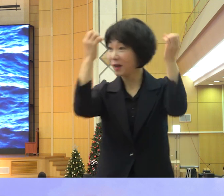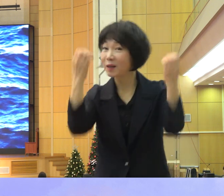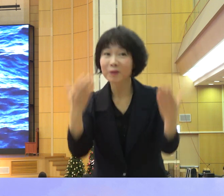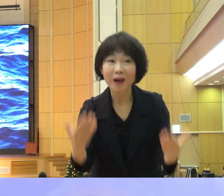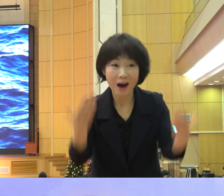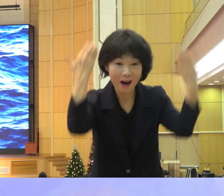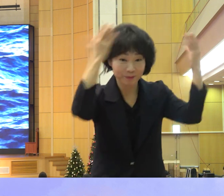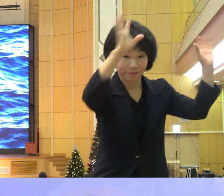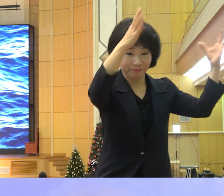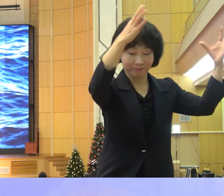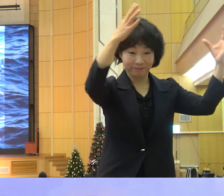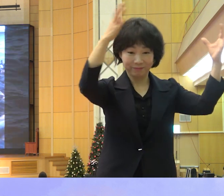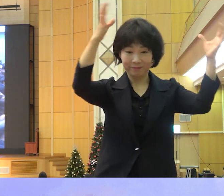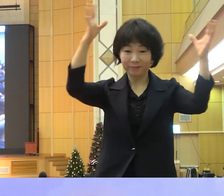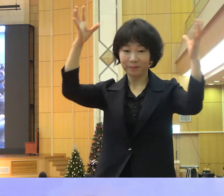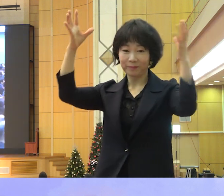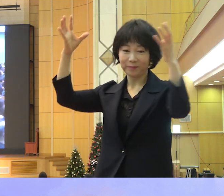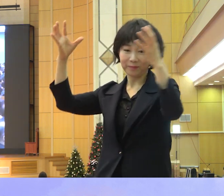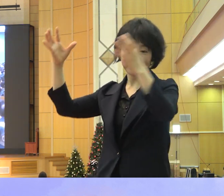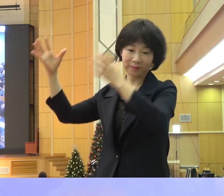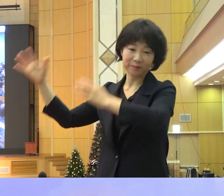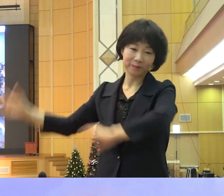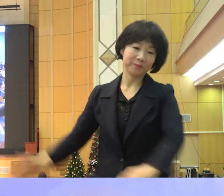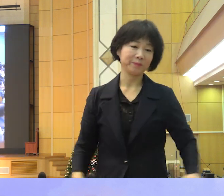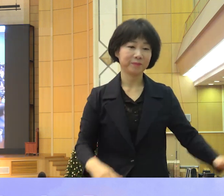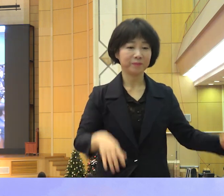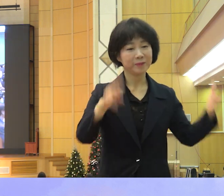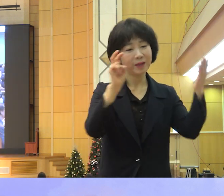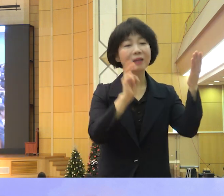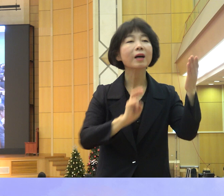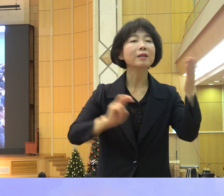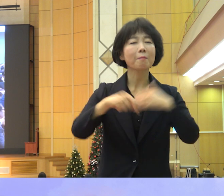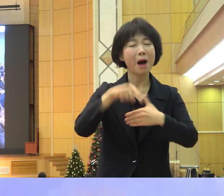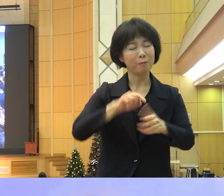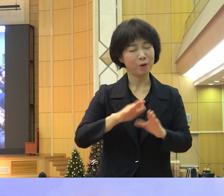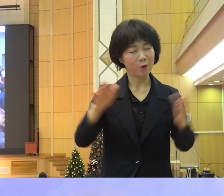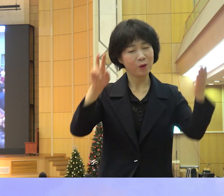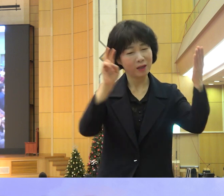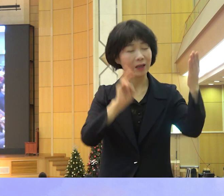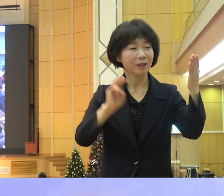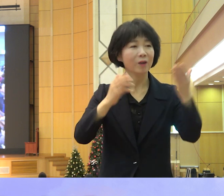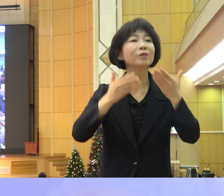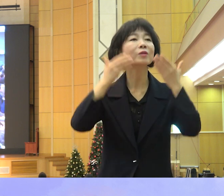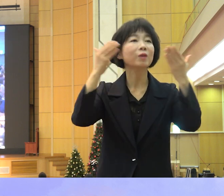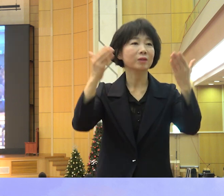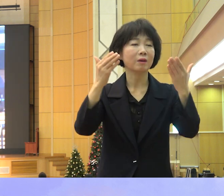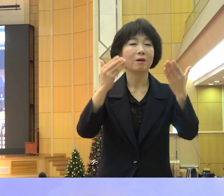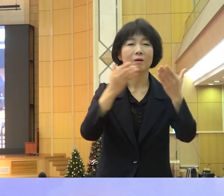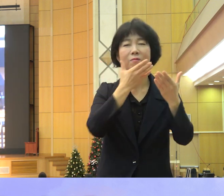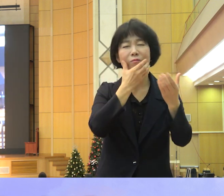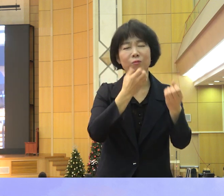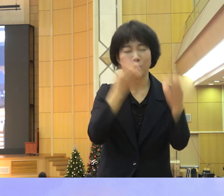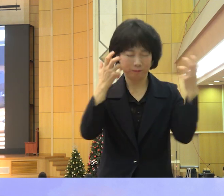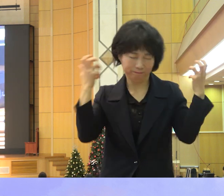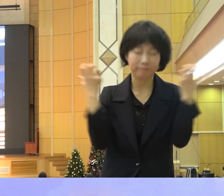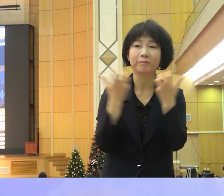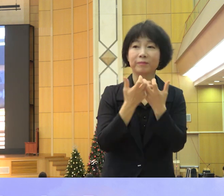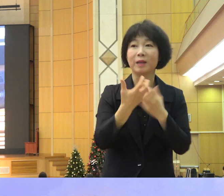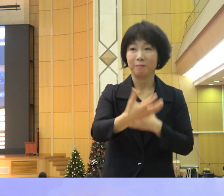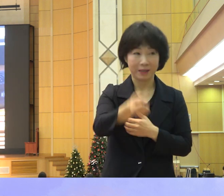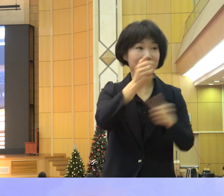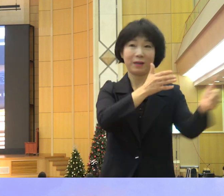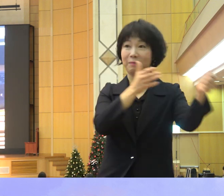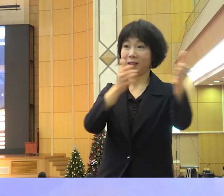할렐루야. 이어서 박수치면서 주님께 더욱더 높이고자 하는 마음으로 찬양하시기를 예수님의